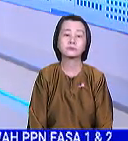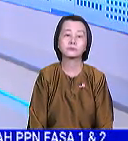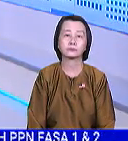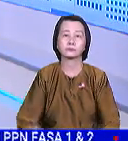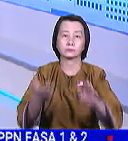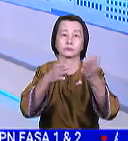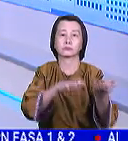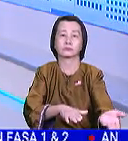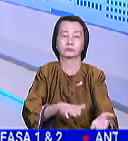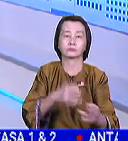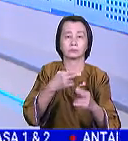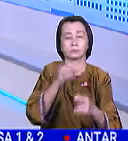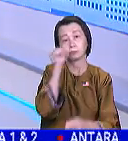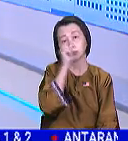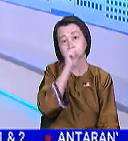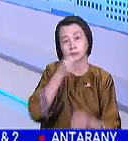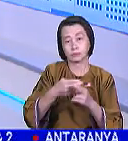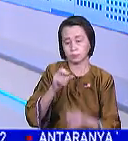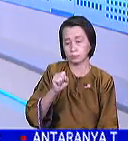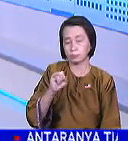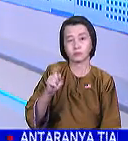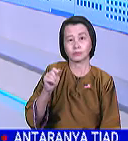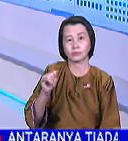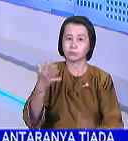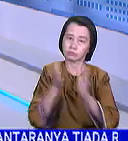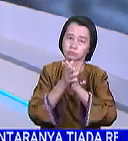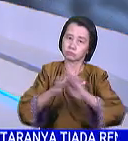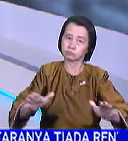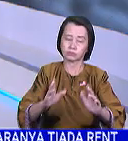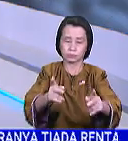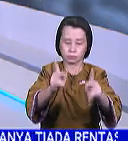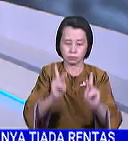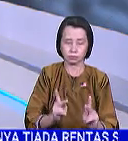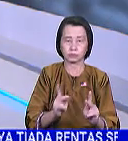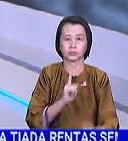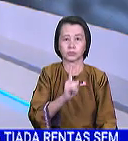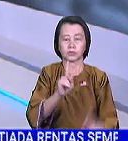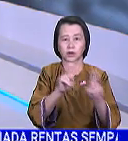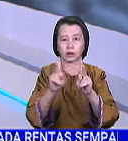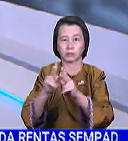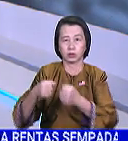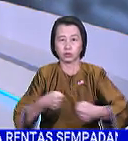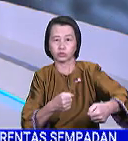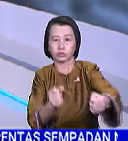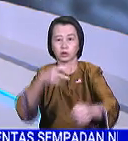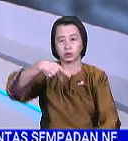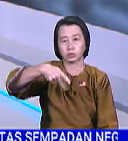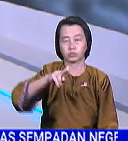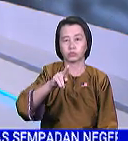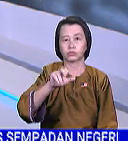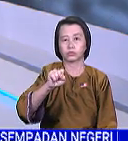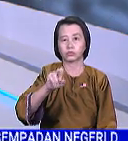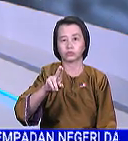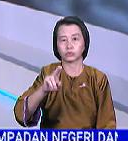Jenazah Allahyarham Siti Sarah Raisuddin selamat disemadikan di Tanah Perkuburan Islam Kampung Sungai Pusu, Gombak tengah hari